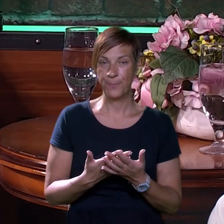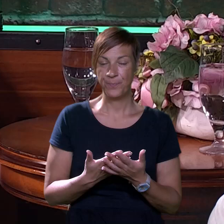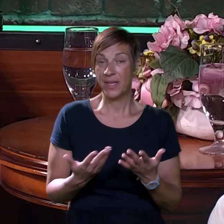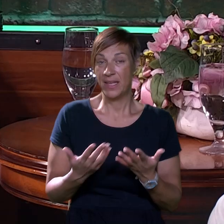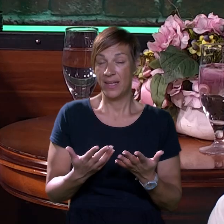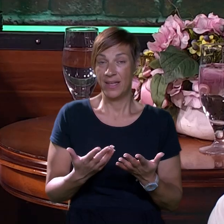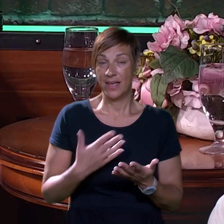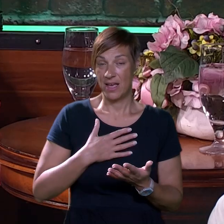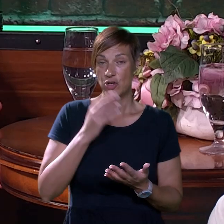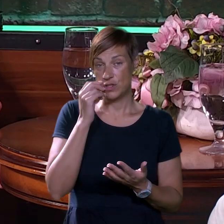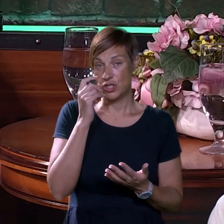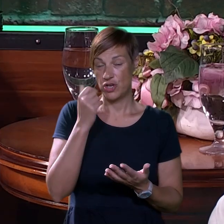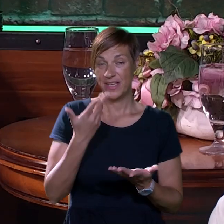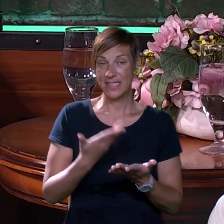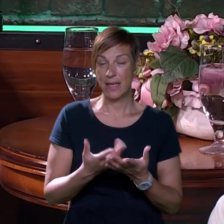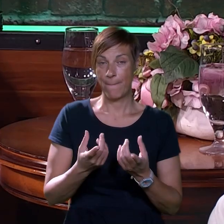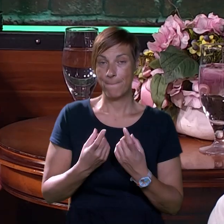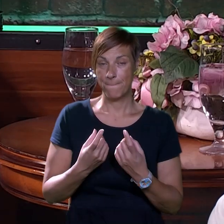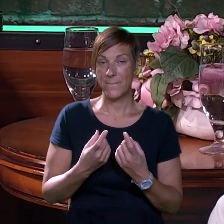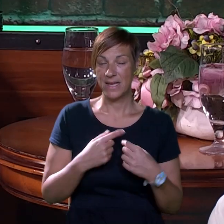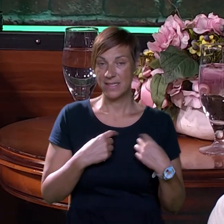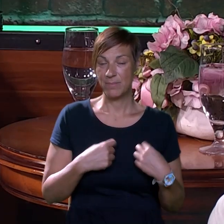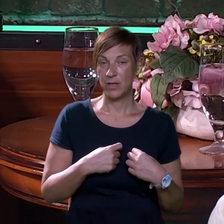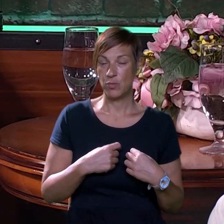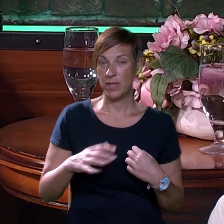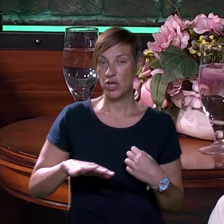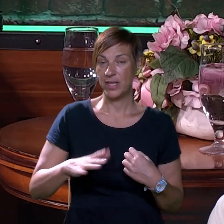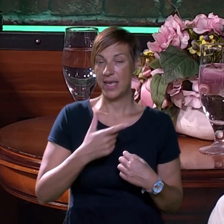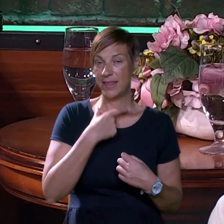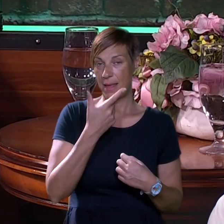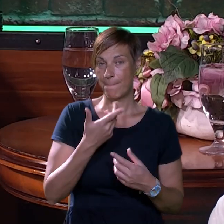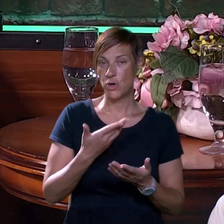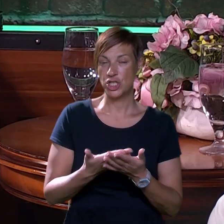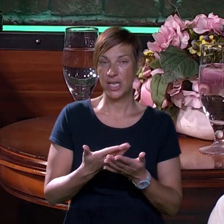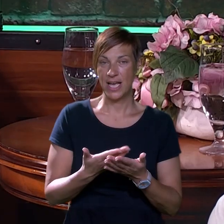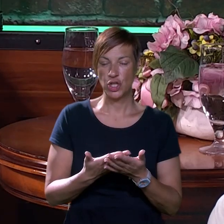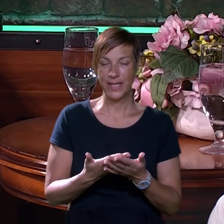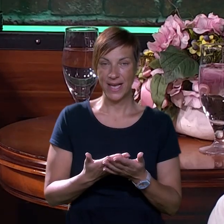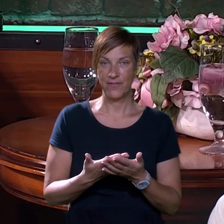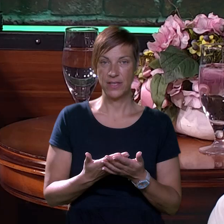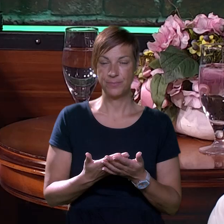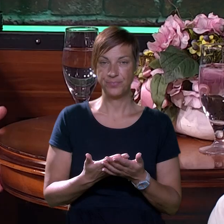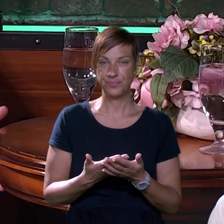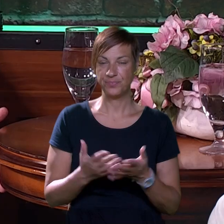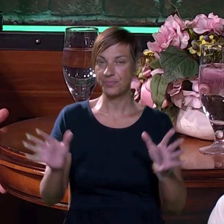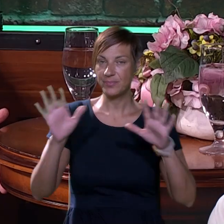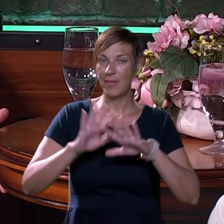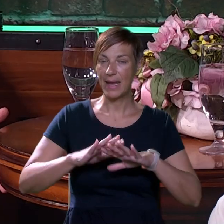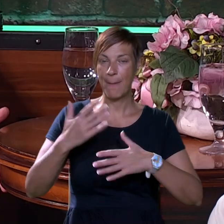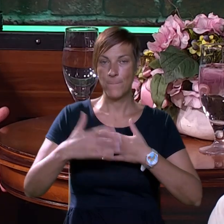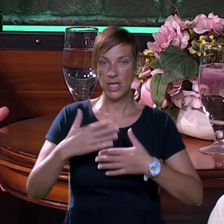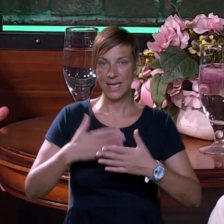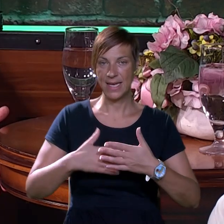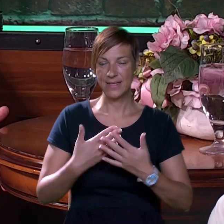nesavršenstvom, kao čovjek sam, ali sam ljubljeno dijete Božije. I kao takva, nebo je